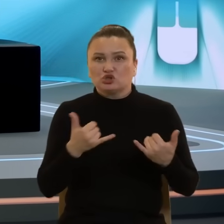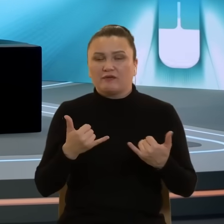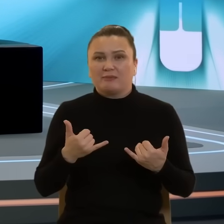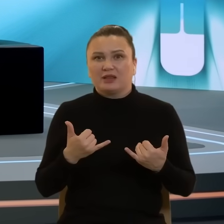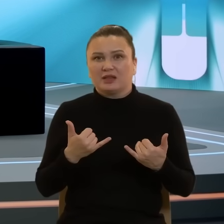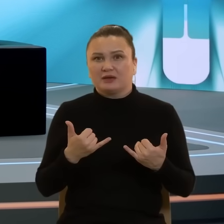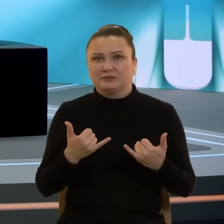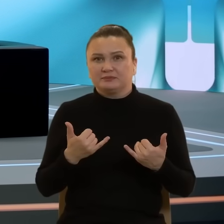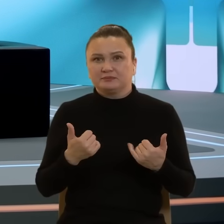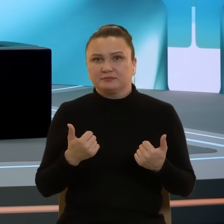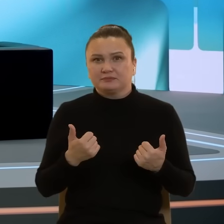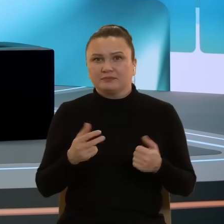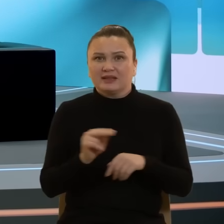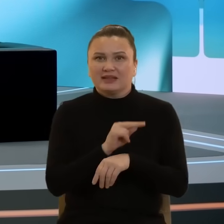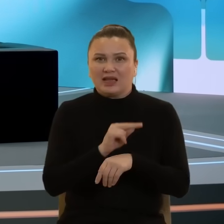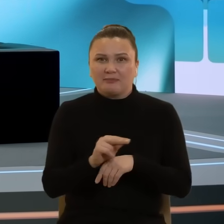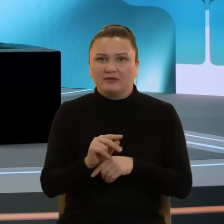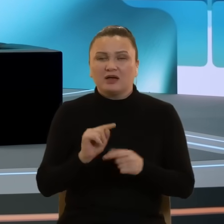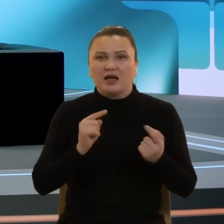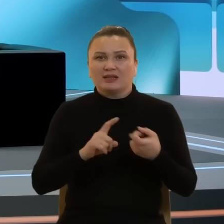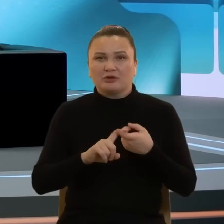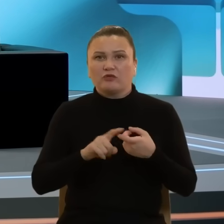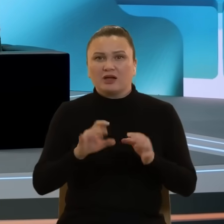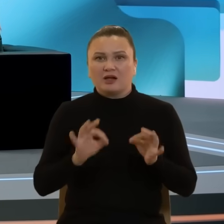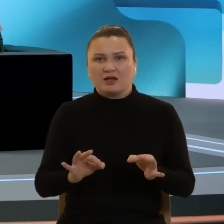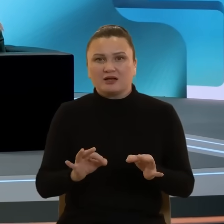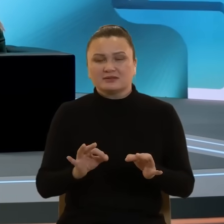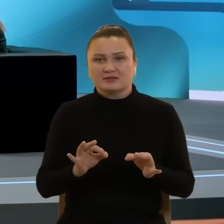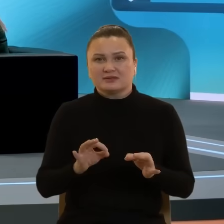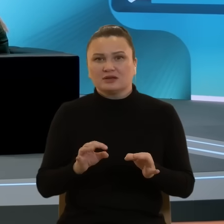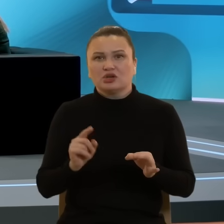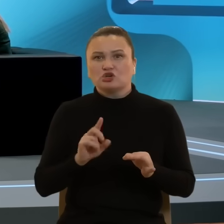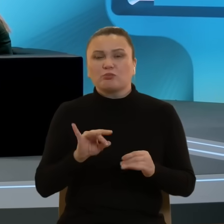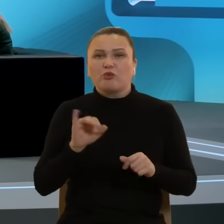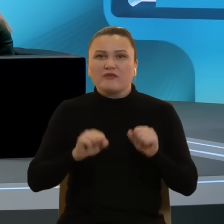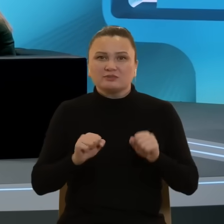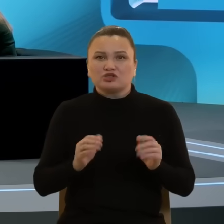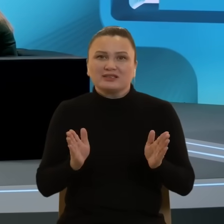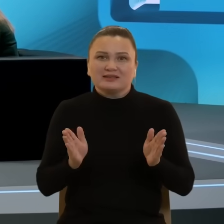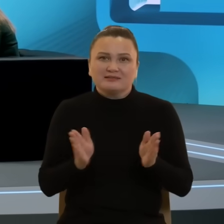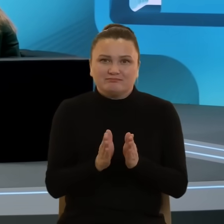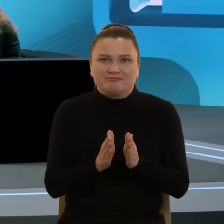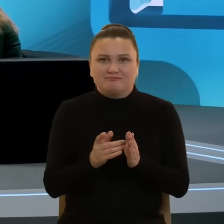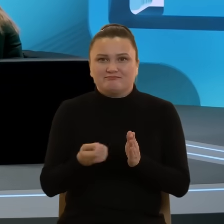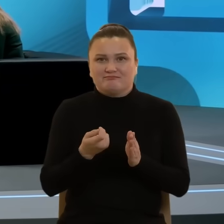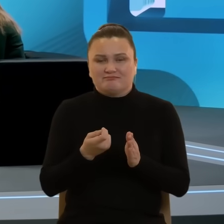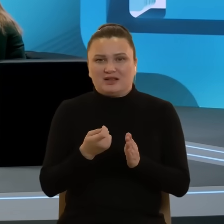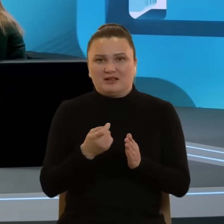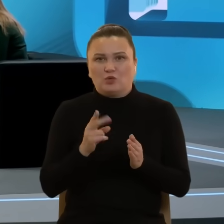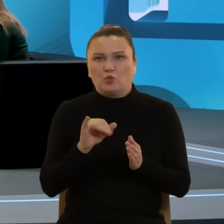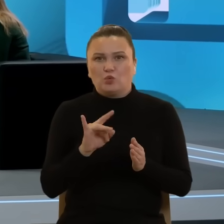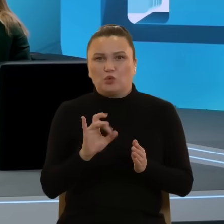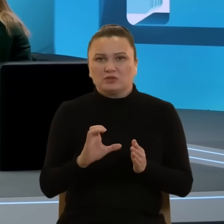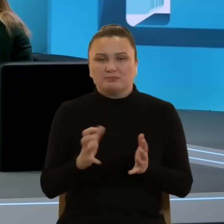общем, терапия антимикробная, она как раз направлена на то, чтобы по возможности сократить